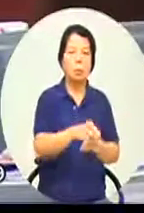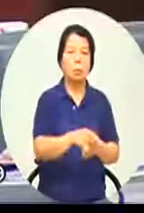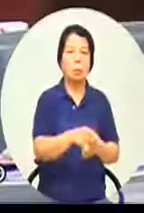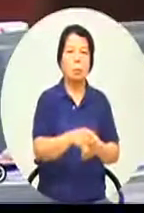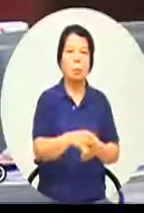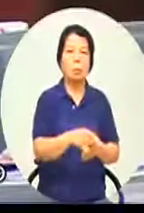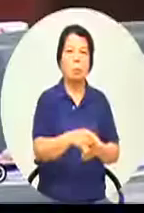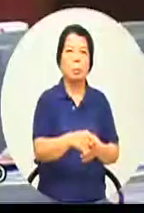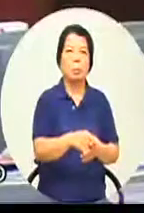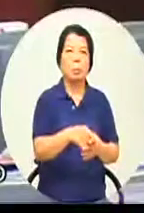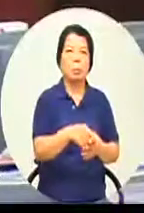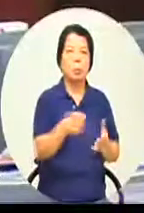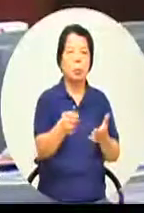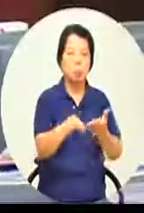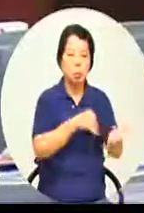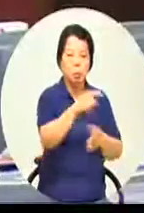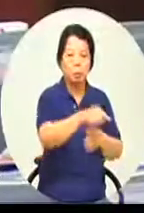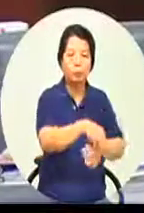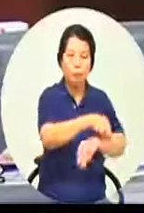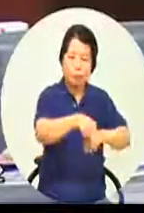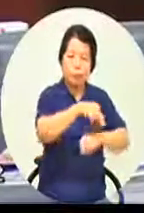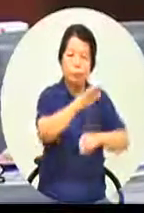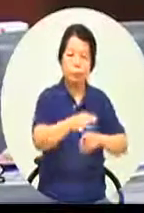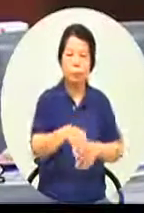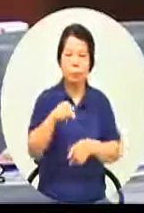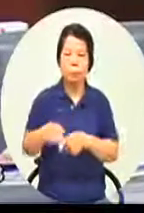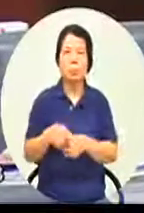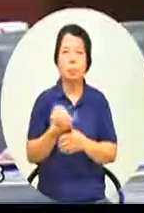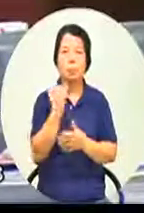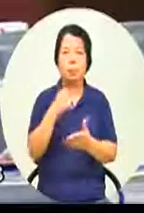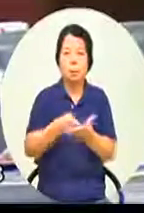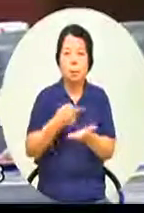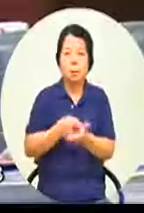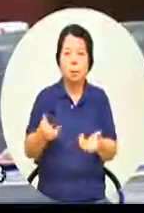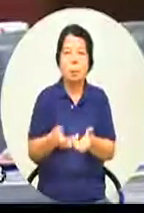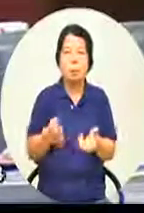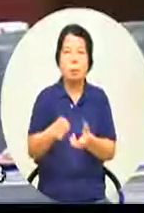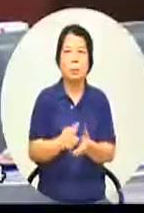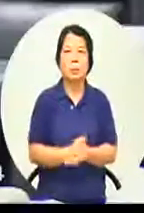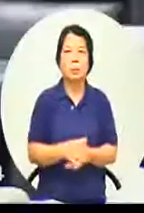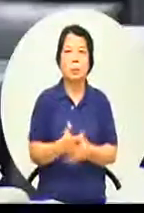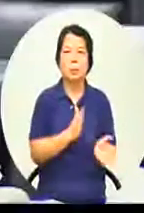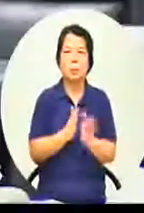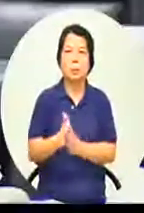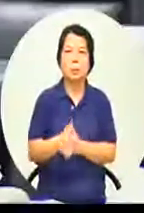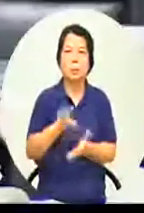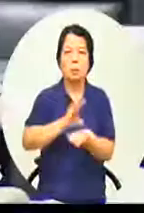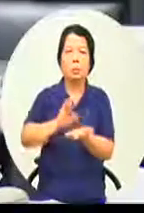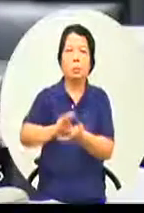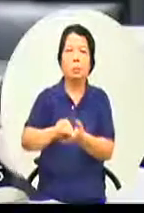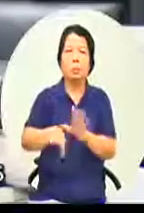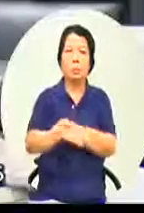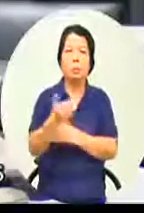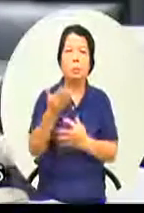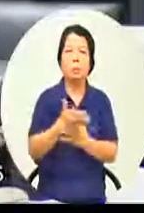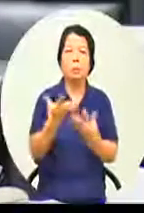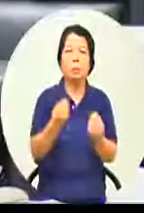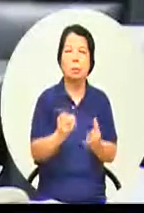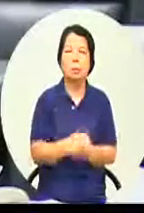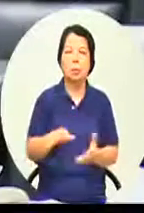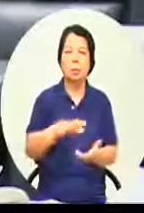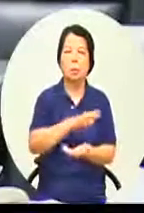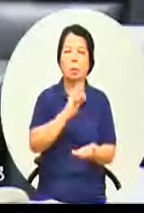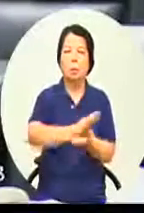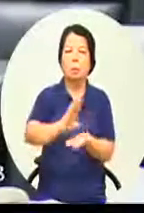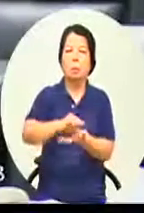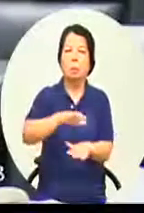这块是不是可以先规划？ 是。 好吧，先让公来参详，看要怎用嘛，啊，不然你没得解决周边的停车空间，大家都停个乱七八糟